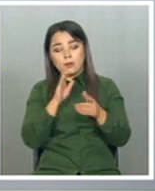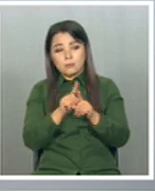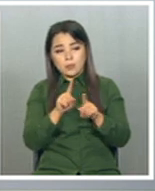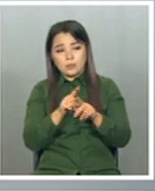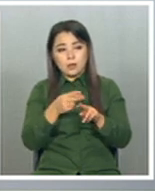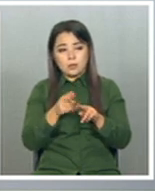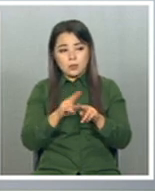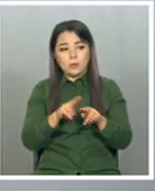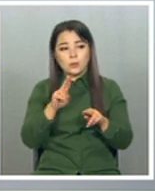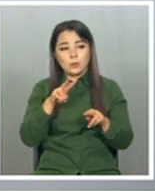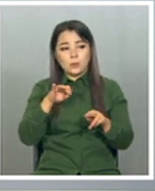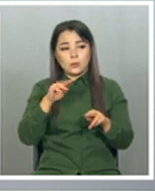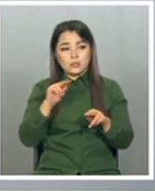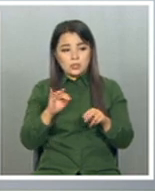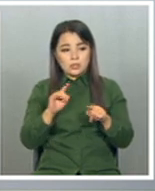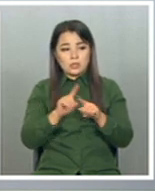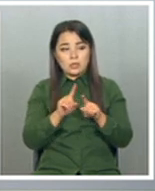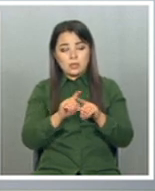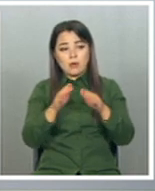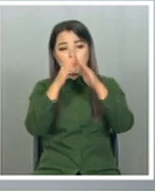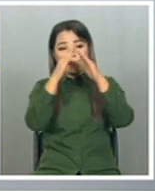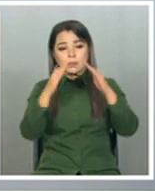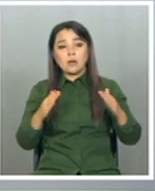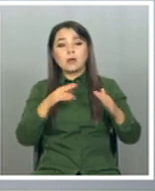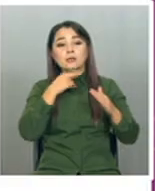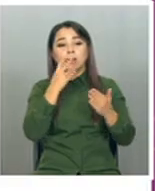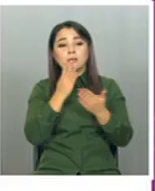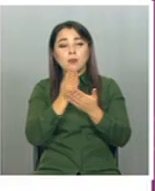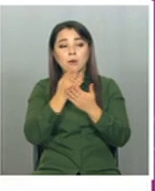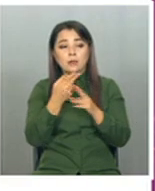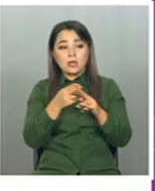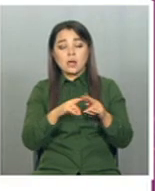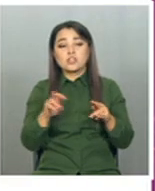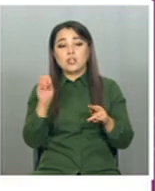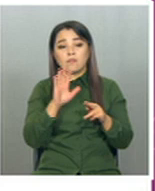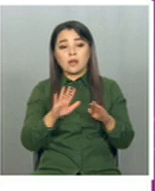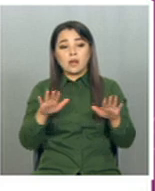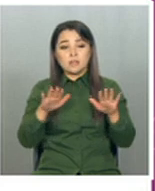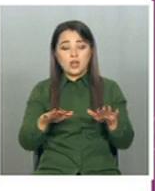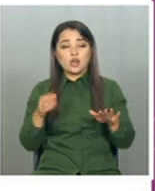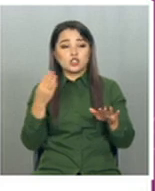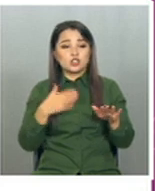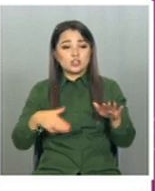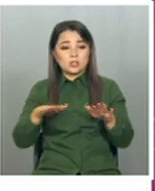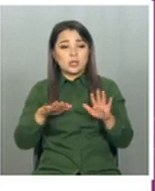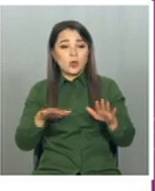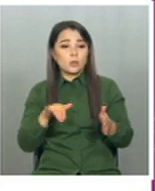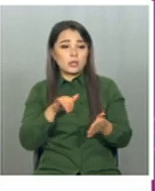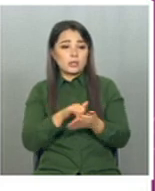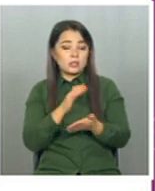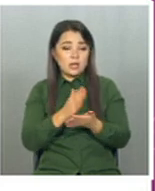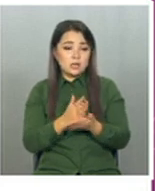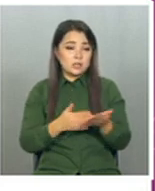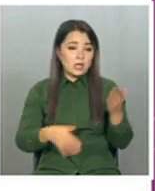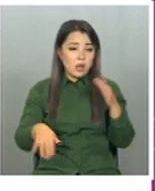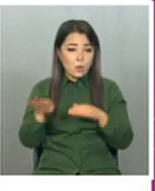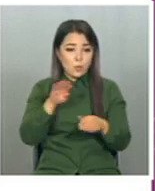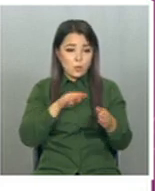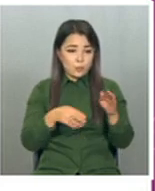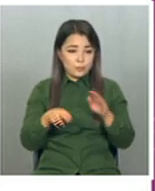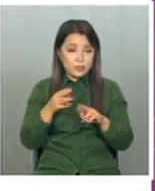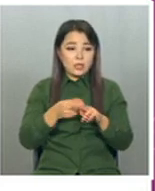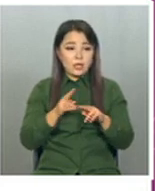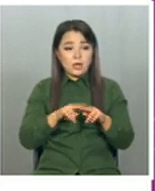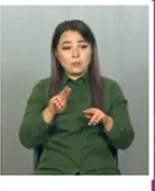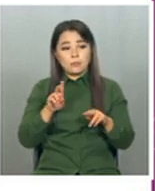ключи шоқысы, балар қараңыздар, Евразияның шығысында орналасқан тау. Беш